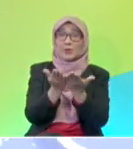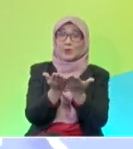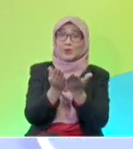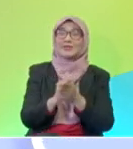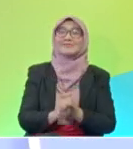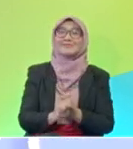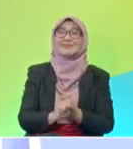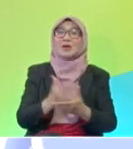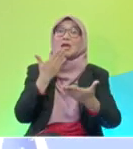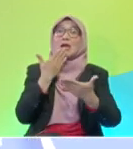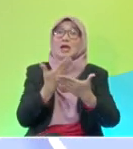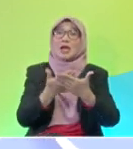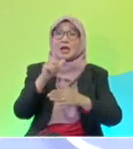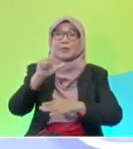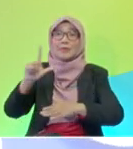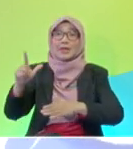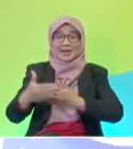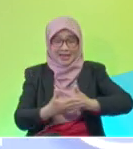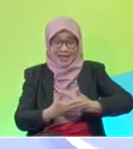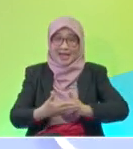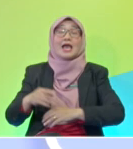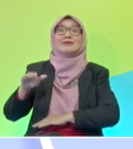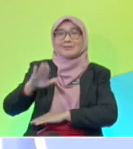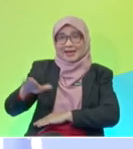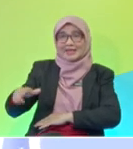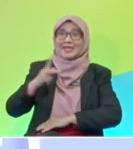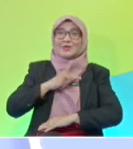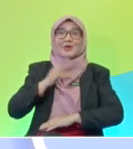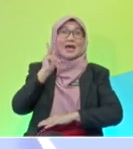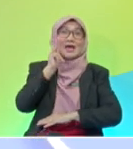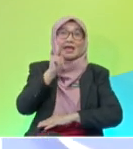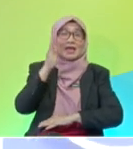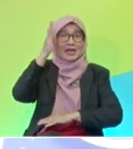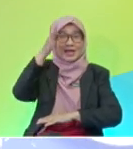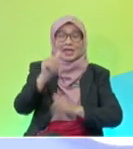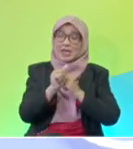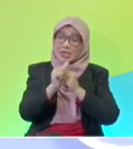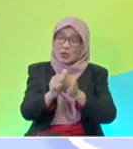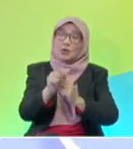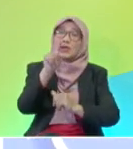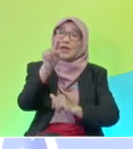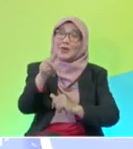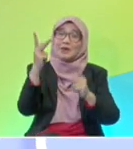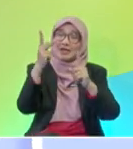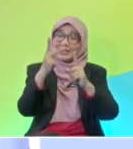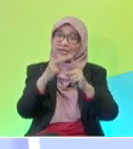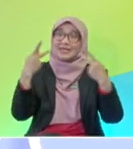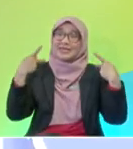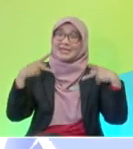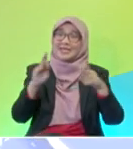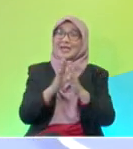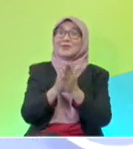Adam Baiklah adikku Kakak akan ikut awak ke kedai Buku wah Baiklah